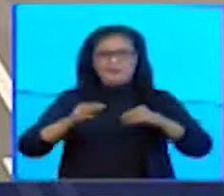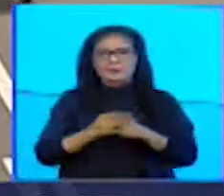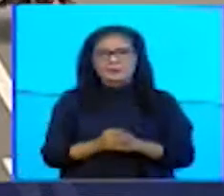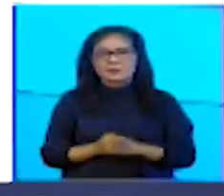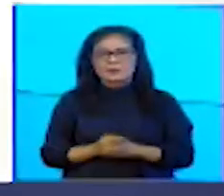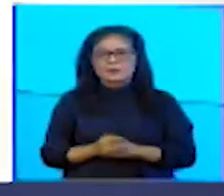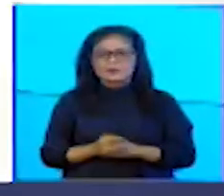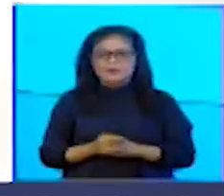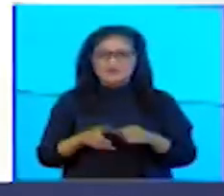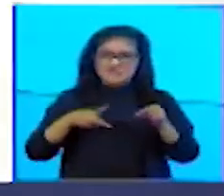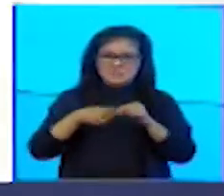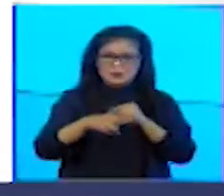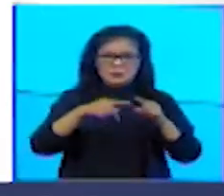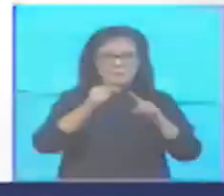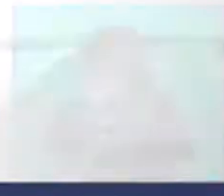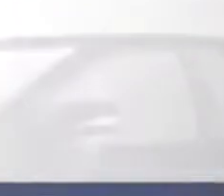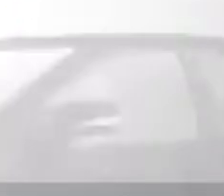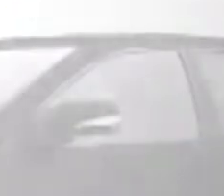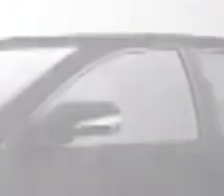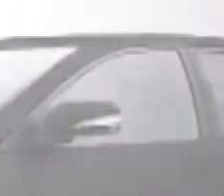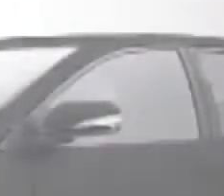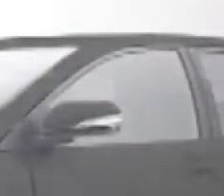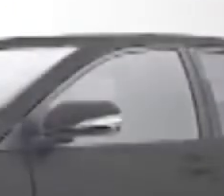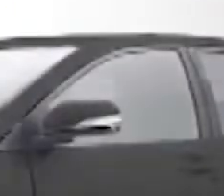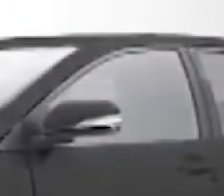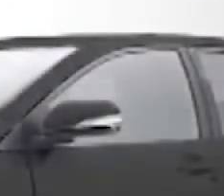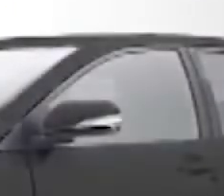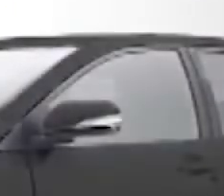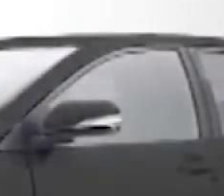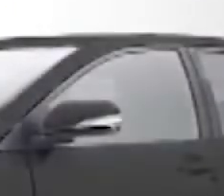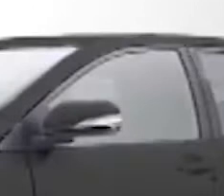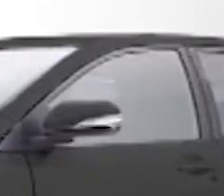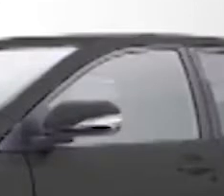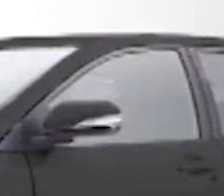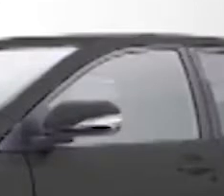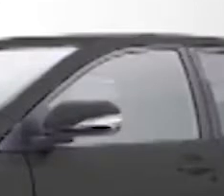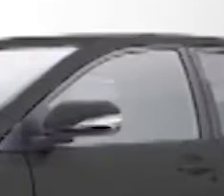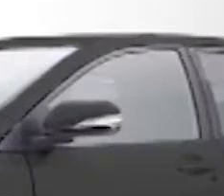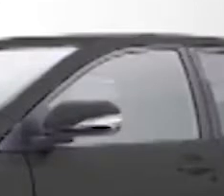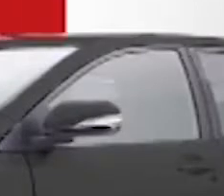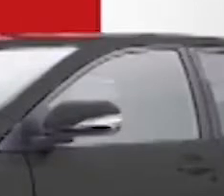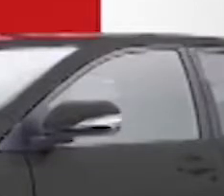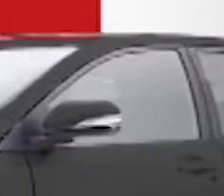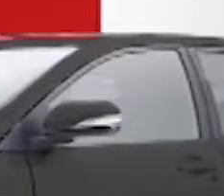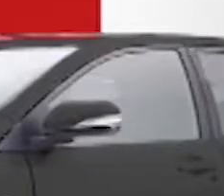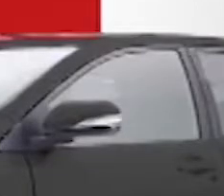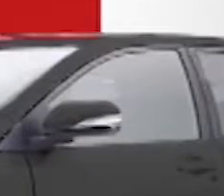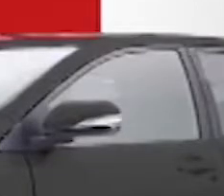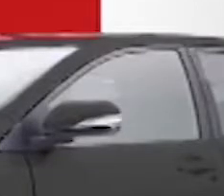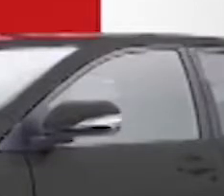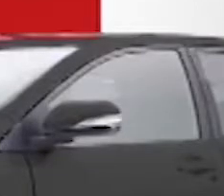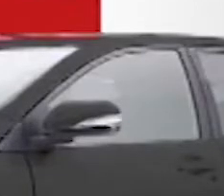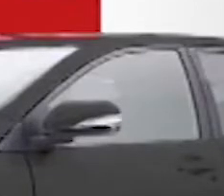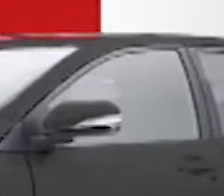Diskon PPNBM 0% untuk mobil baru hanya berlaku 3 bulan pertama yaitu Maret hingga Mei 2021. 3 bulan kedua selanjutnya Juni